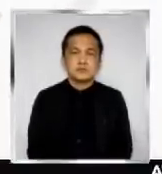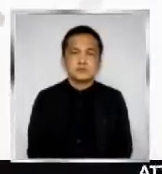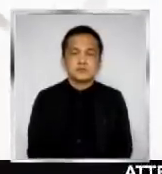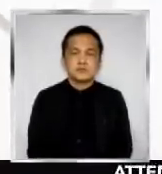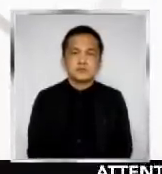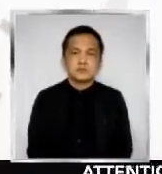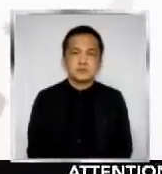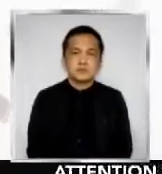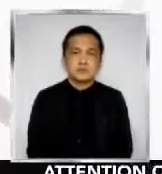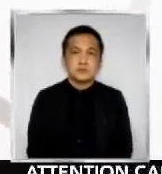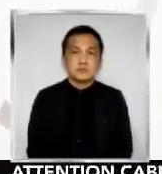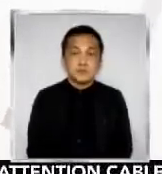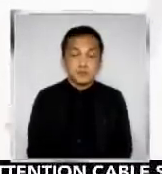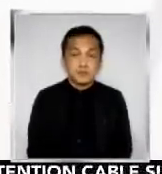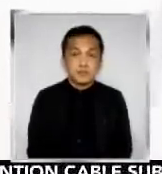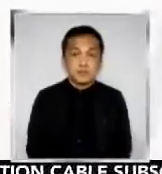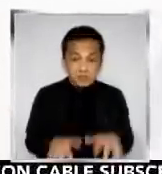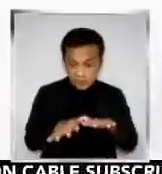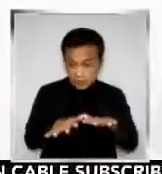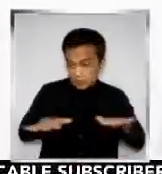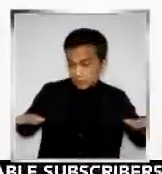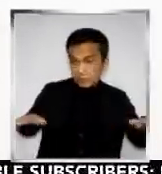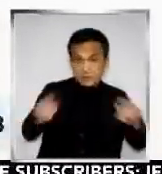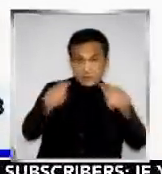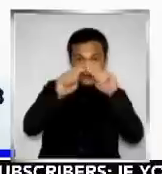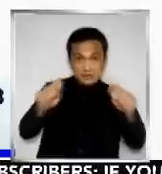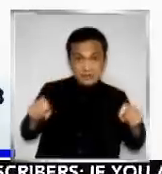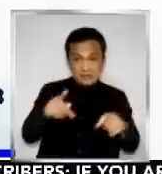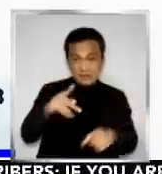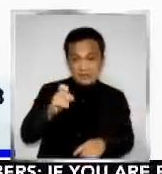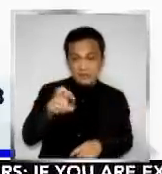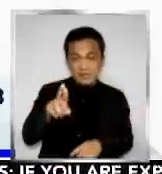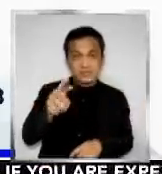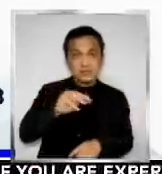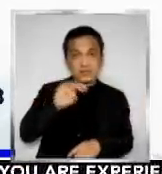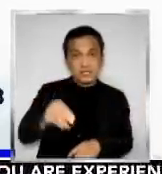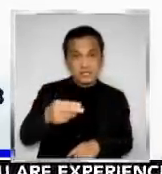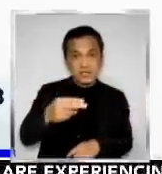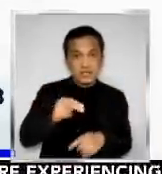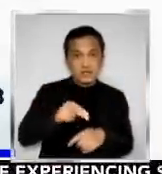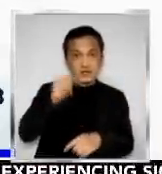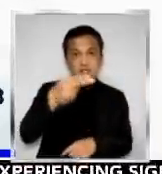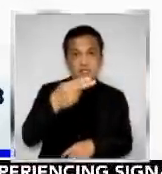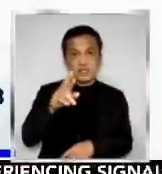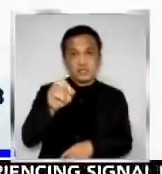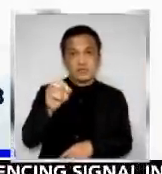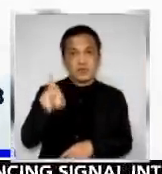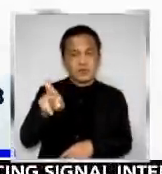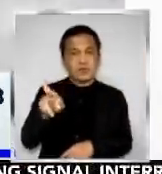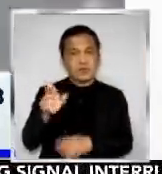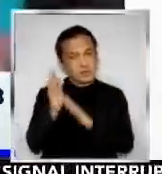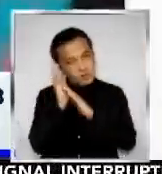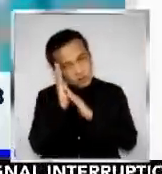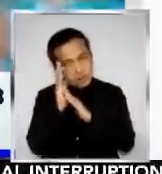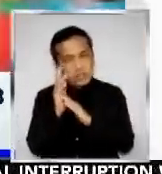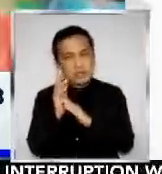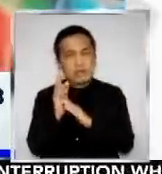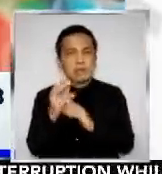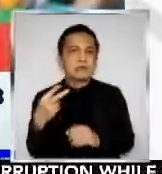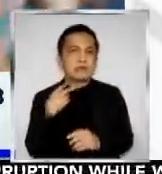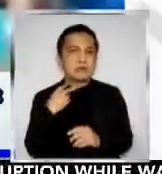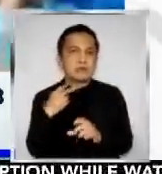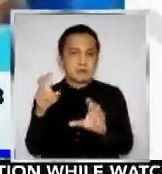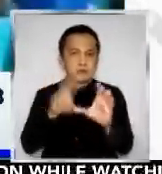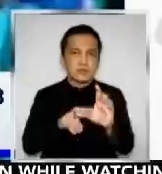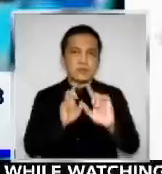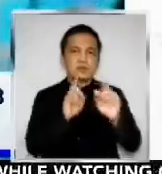Sa sahig ng terminal building ng pier sa Manila North Harbor, natutulog ang mga stranded na pasahero pa Zamboanga City. Mga karton lang